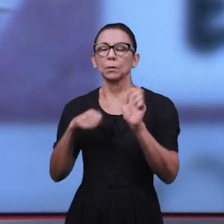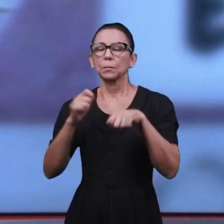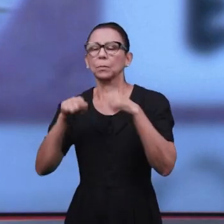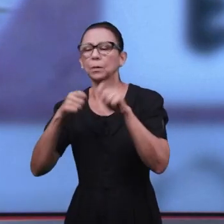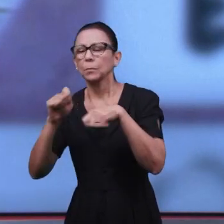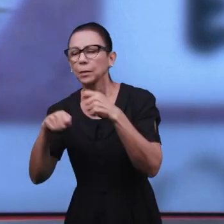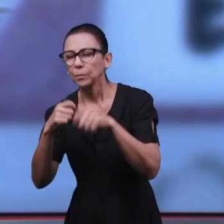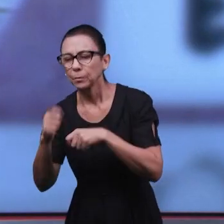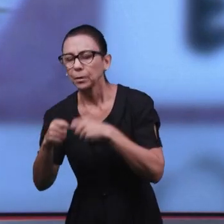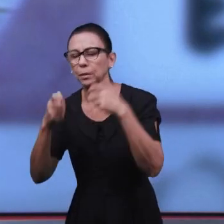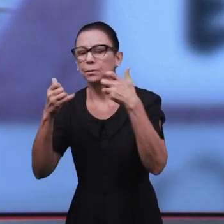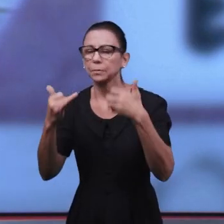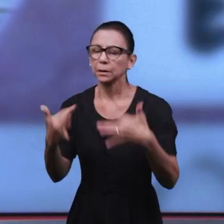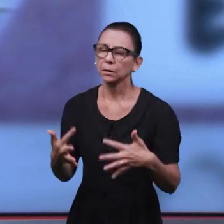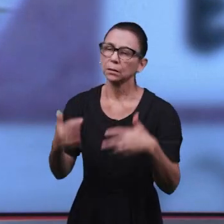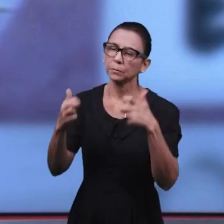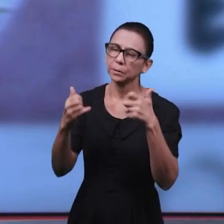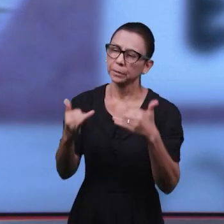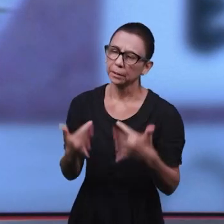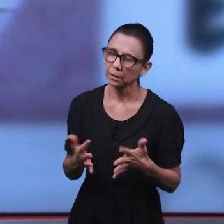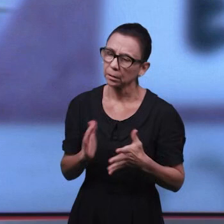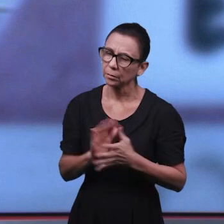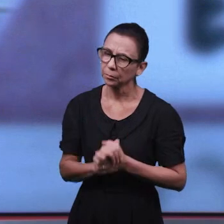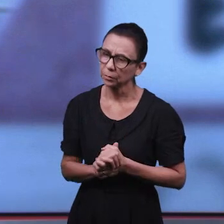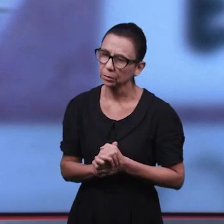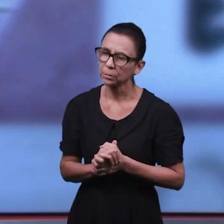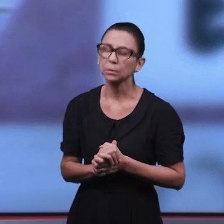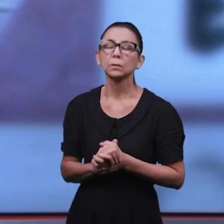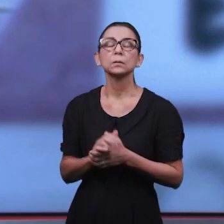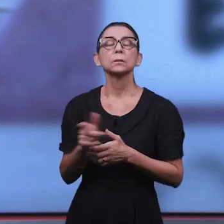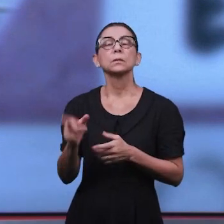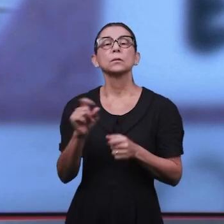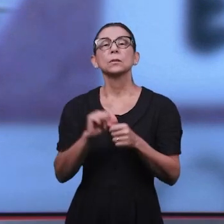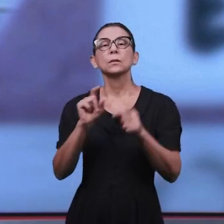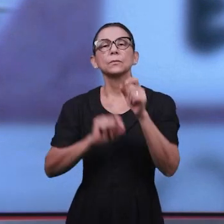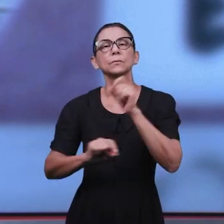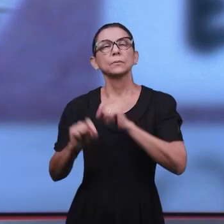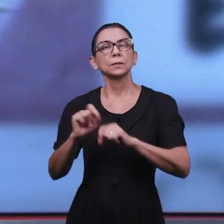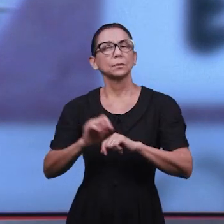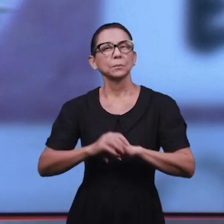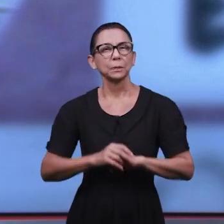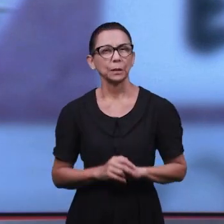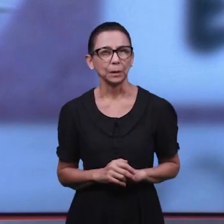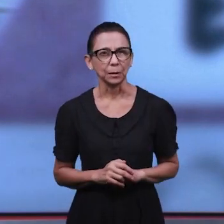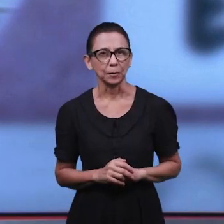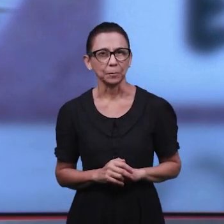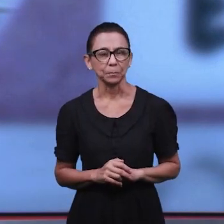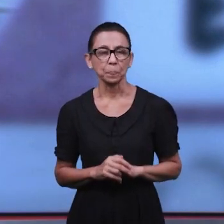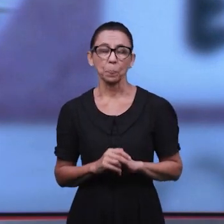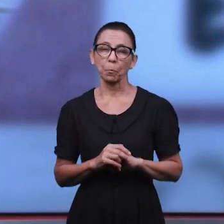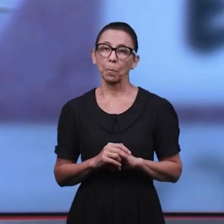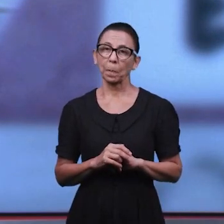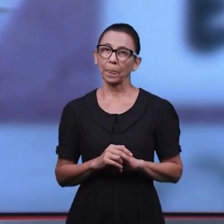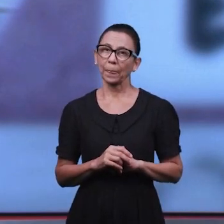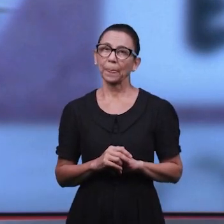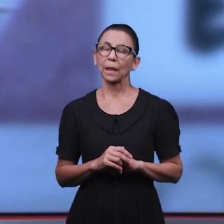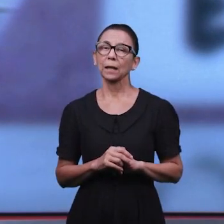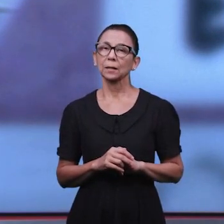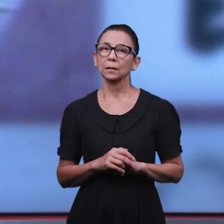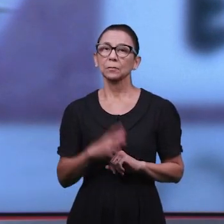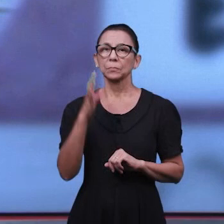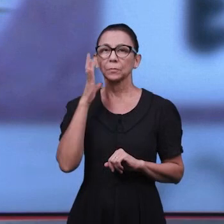attentivement pour comprendre les sentiments de tristesse? En ce moment, ainsi comme le Seigneur, il